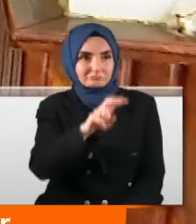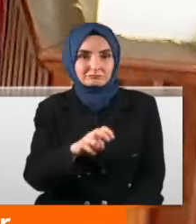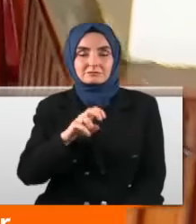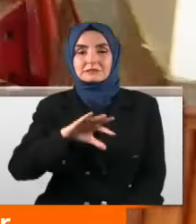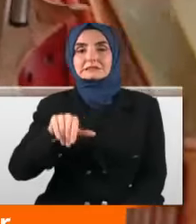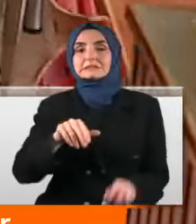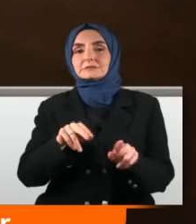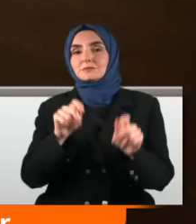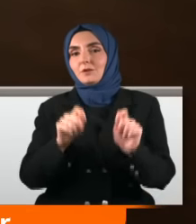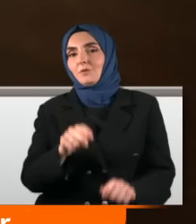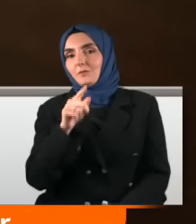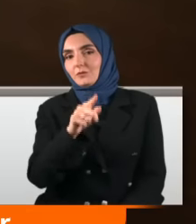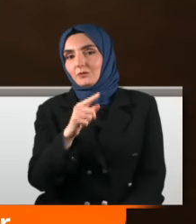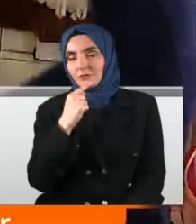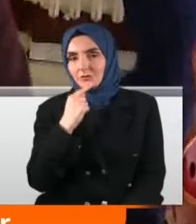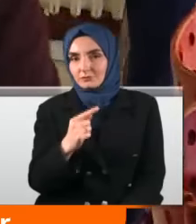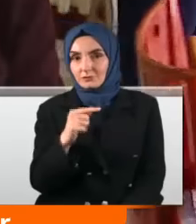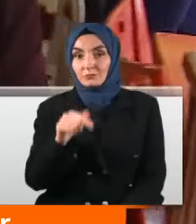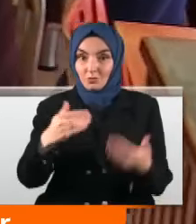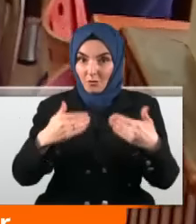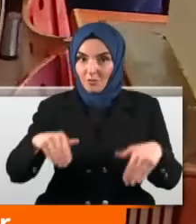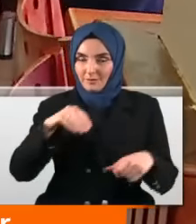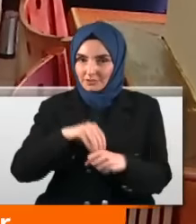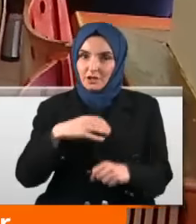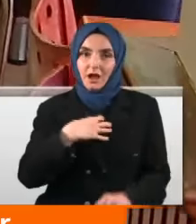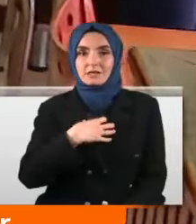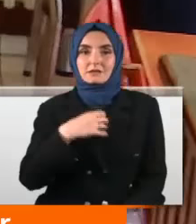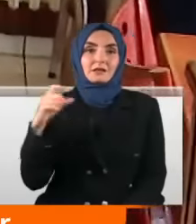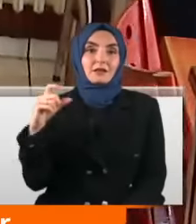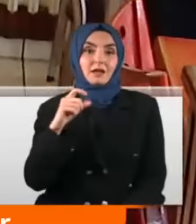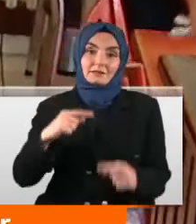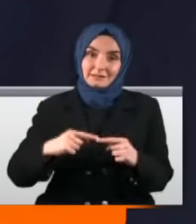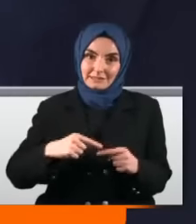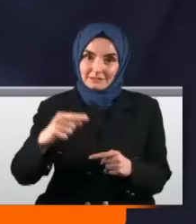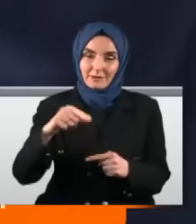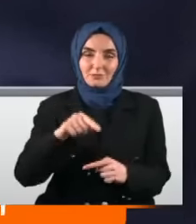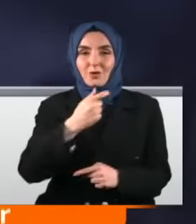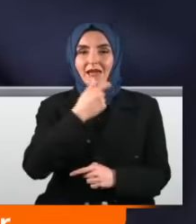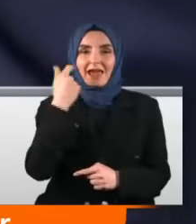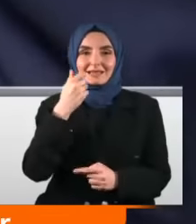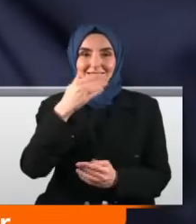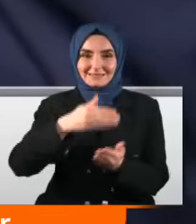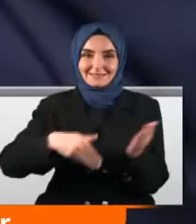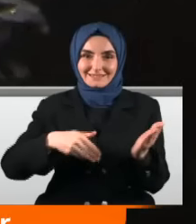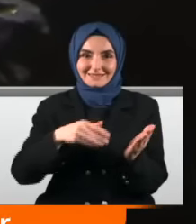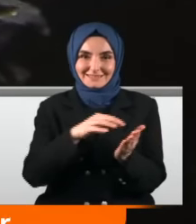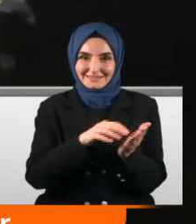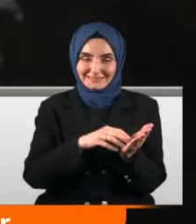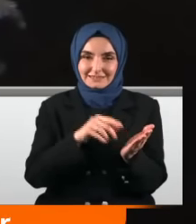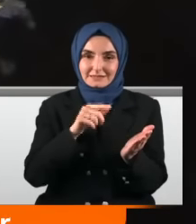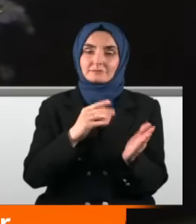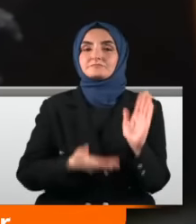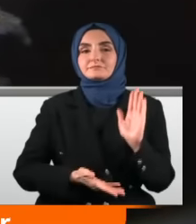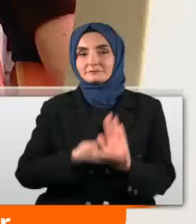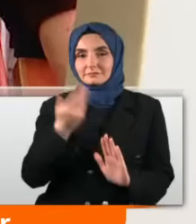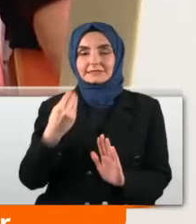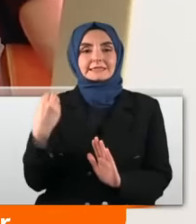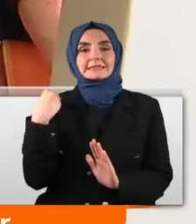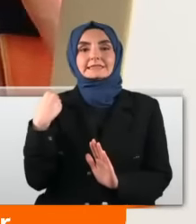oyununu önlemek amacıyla Haziran'dan itibaren artık bu eski POS makineleri kalkacak. Yerine yapay zeka ile çalışan yeni